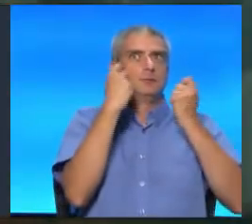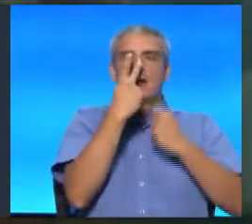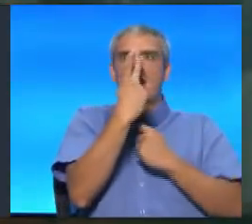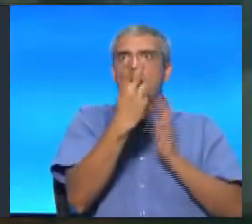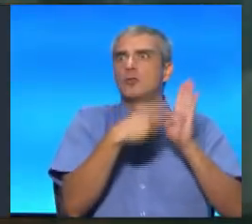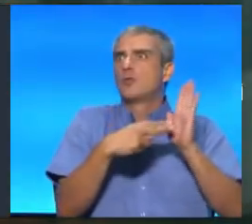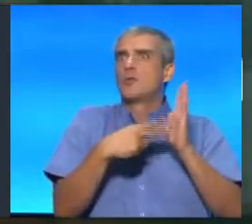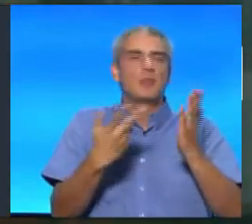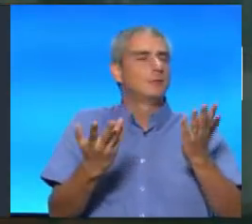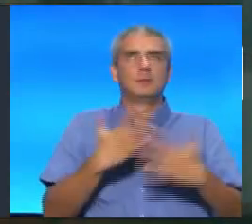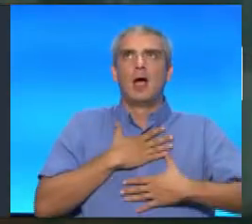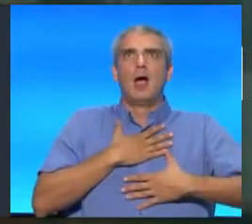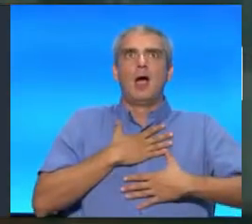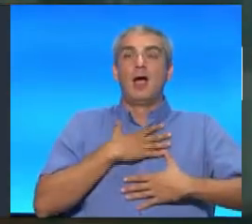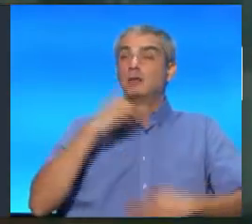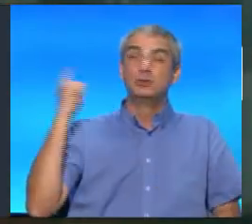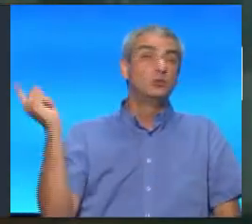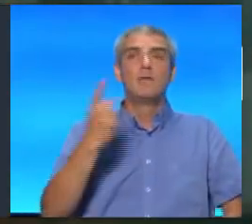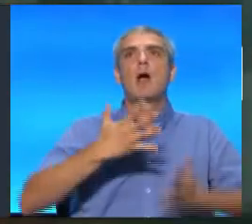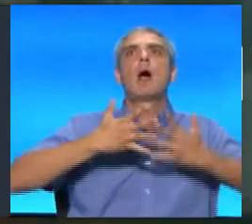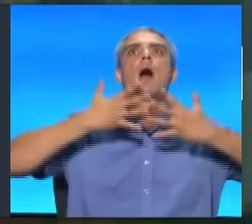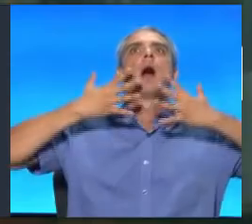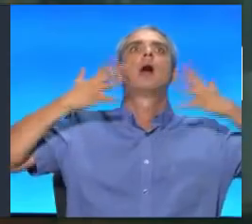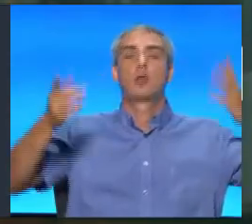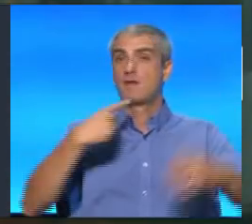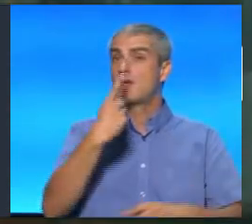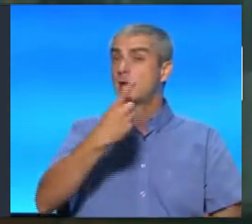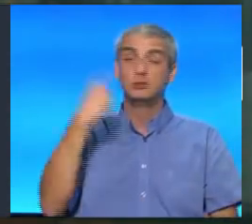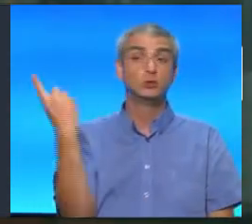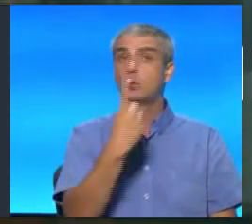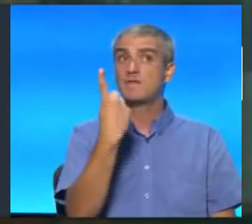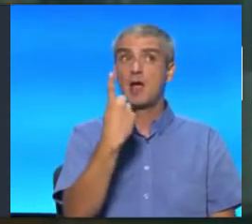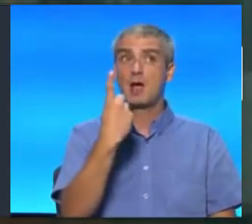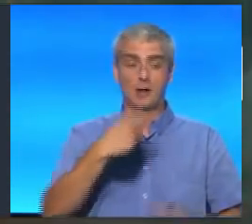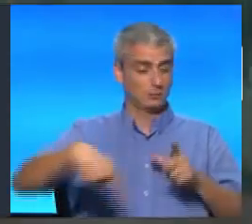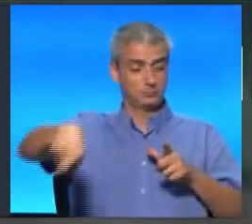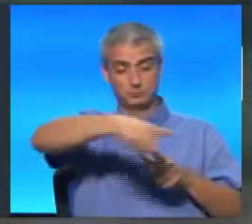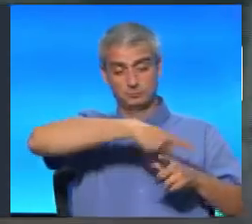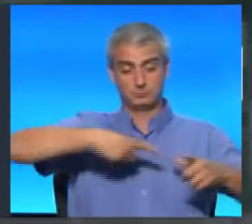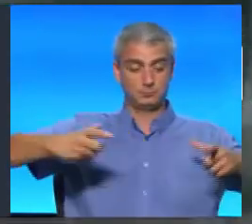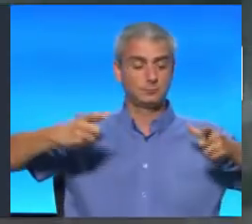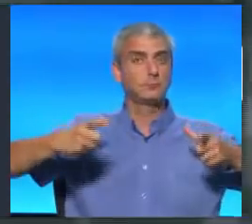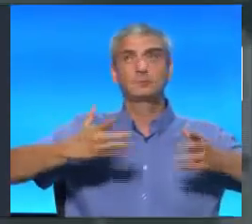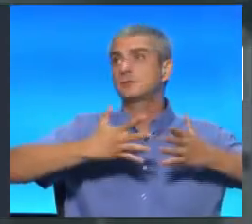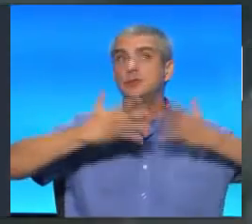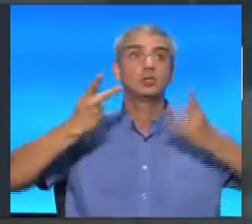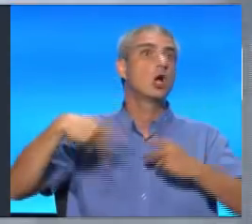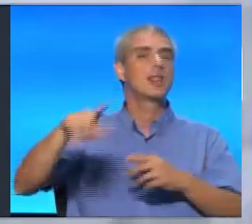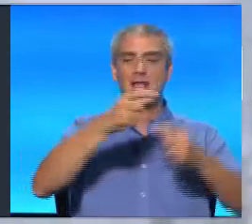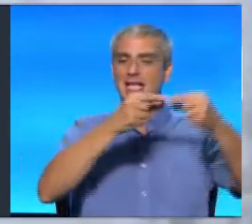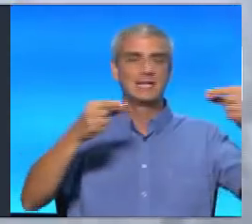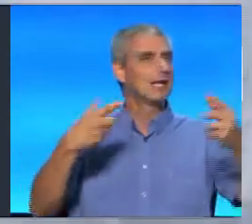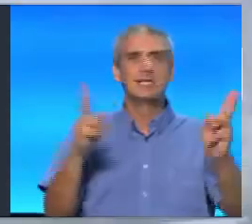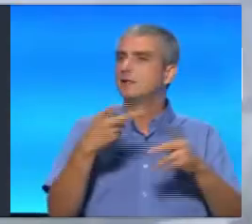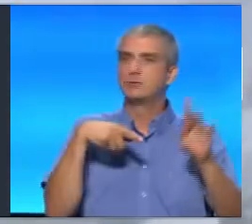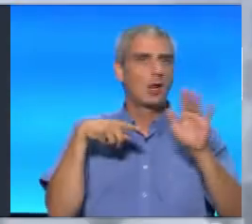באמת עוצר נשימה. הסופה הזאת היא אדירה, ונתן הזכיר את זה, הסופה ברוחבה רחבה מכל פלורידה. אין מקום שיכול להימלט